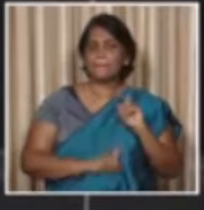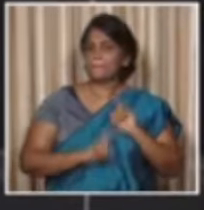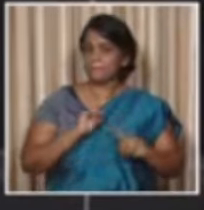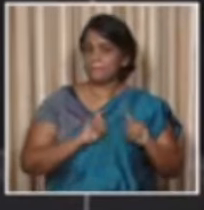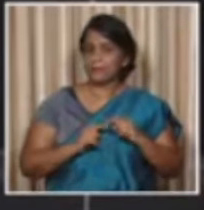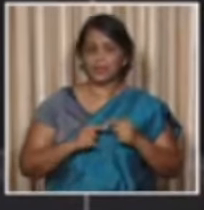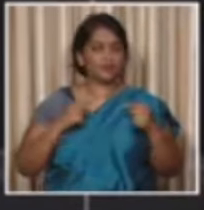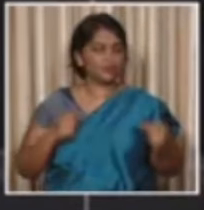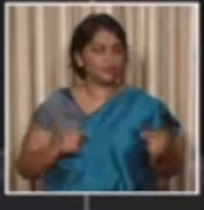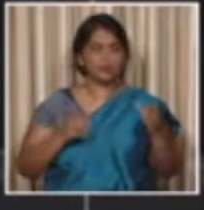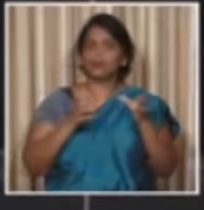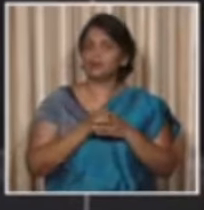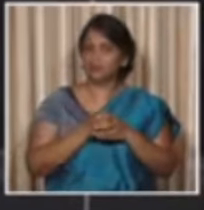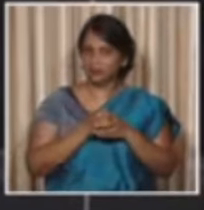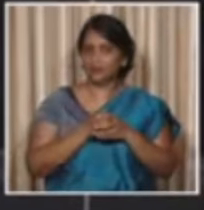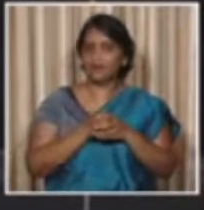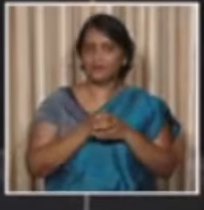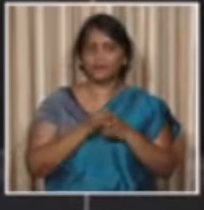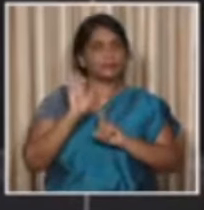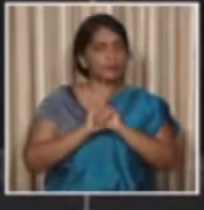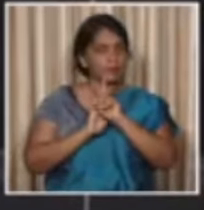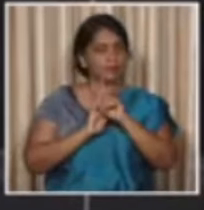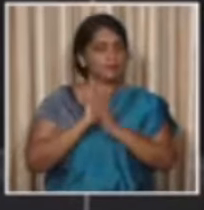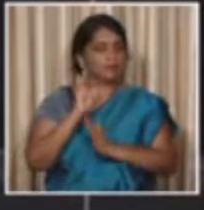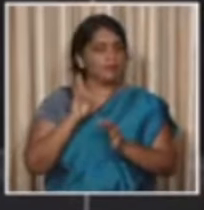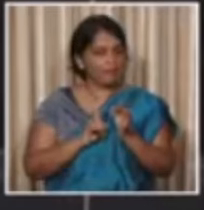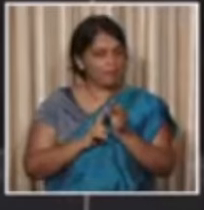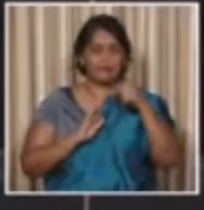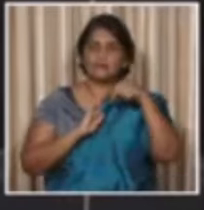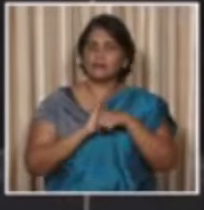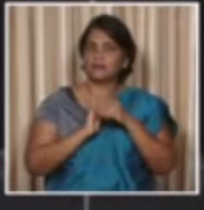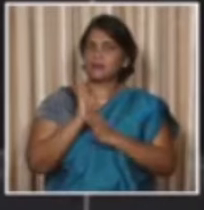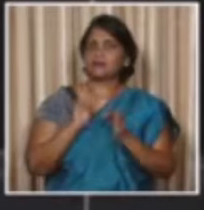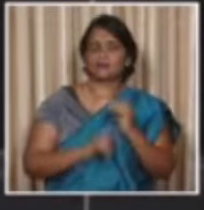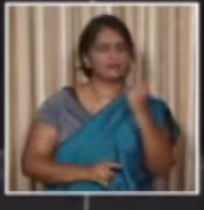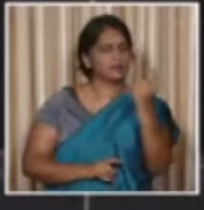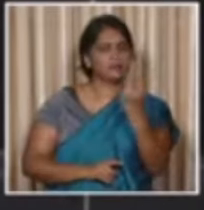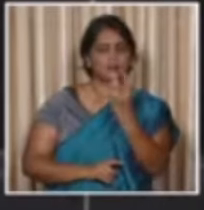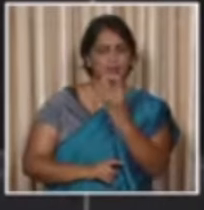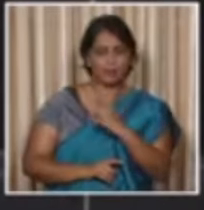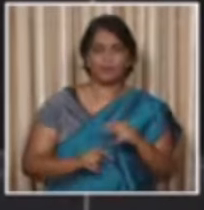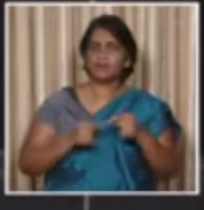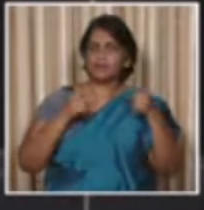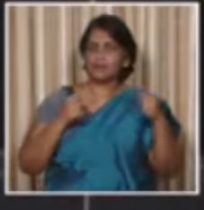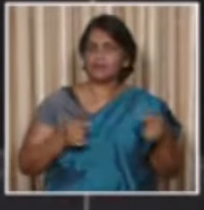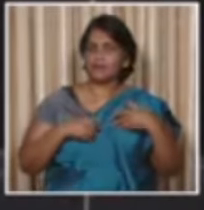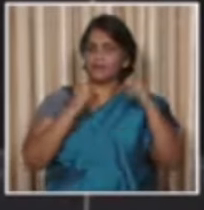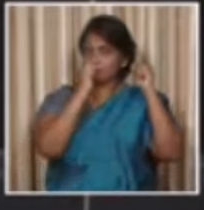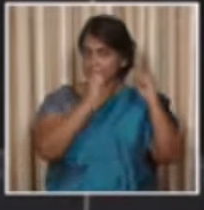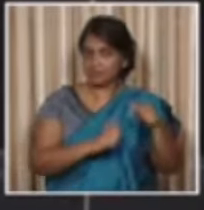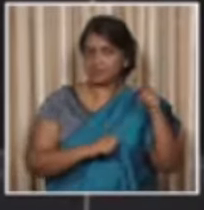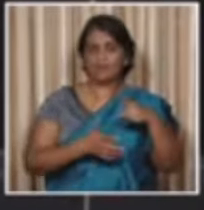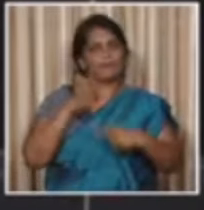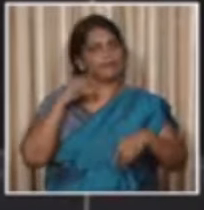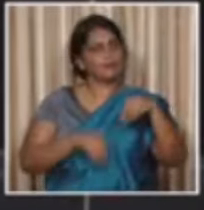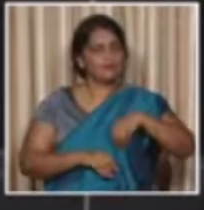පාර්ලිමේන්තුවේ විරුද්ධ පක්ෂයේ අපේ උතුරේ මන්ත්‍රීවරු, අපේ දකුණේ මන්ත්‍රීවරු කීප දෙනෙක් විපක්ෂයේ ඉඳ ගන්න අය